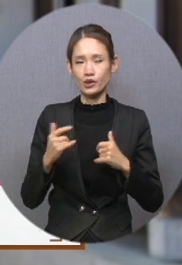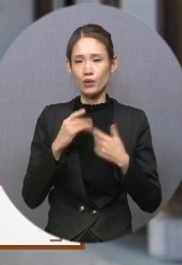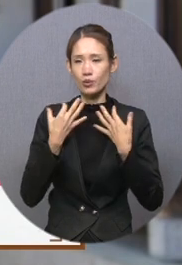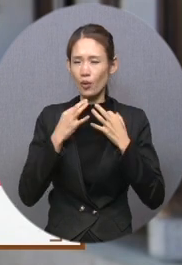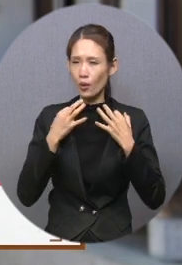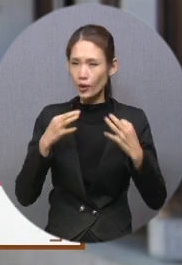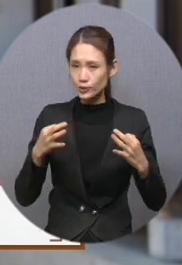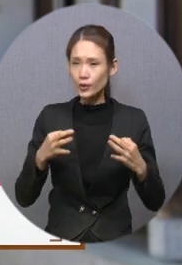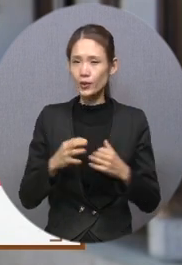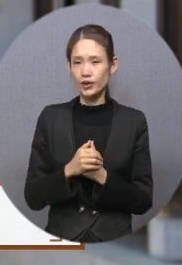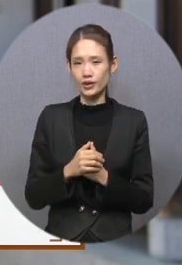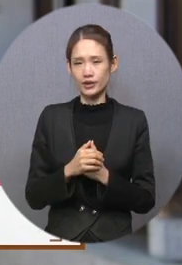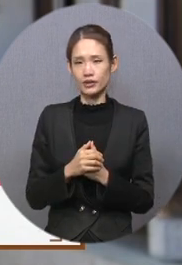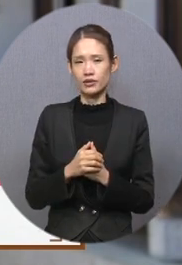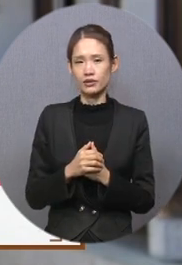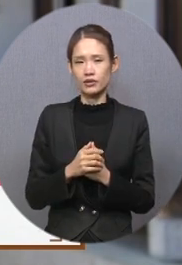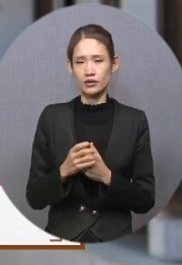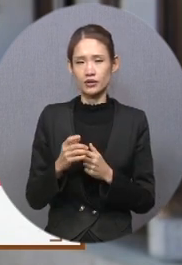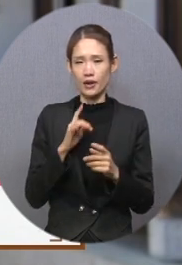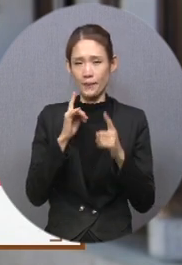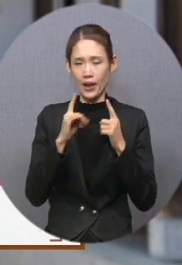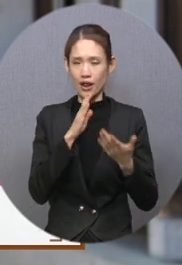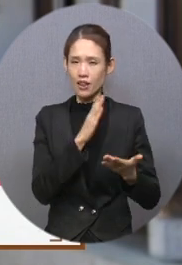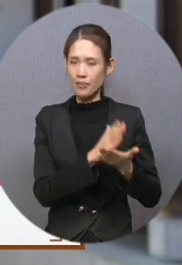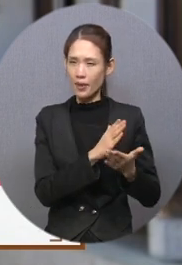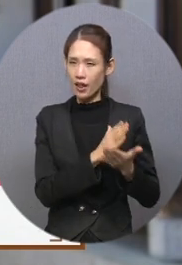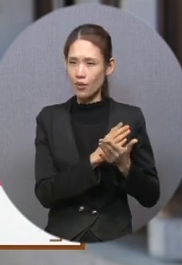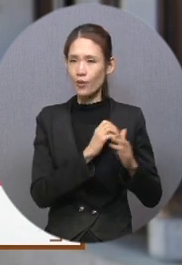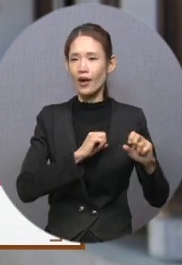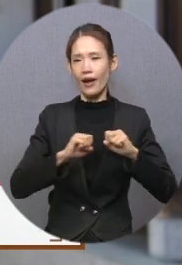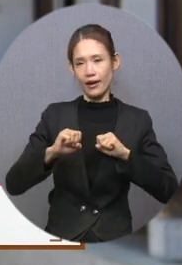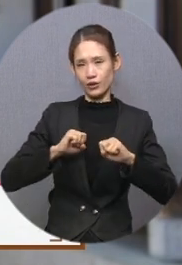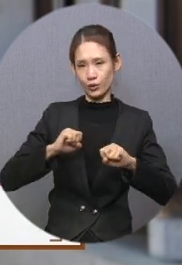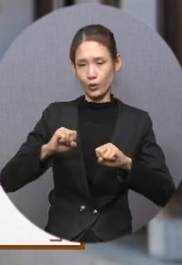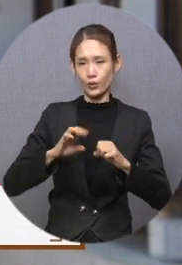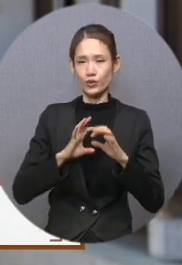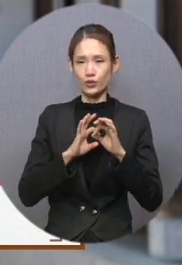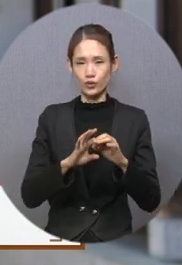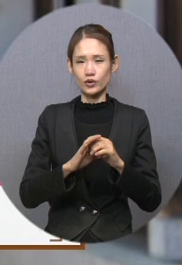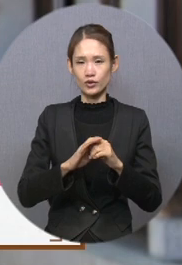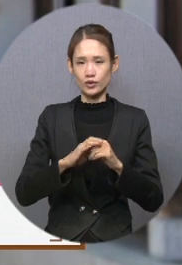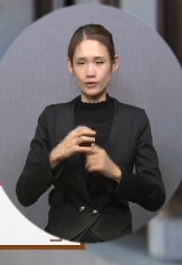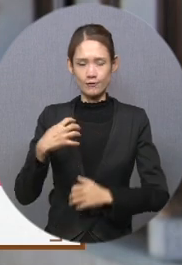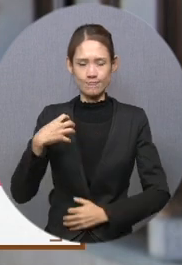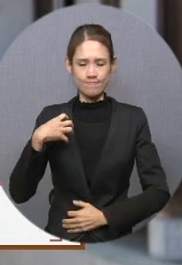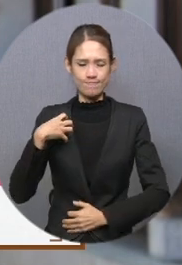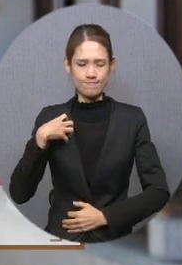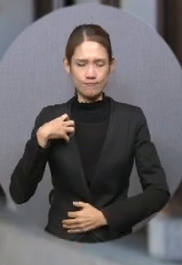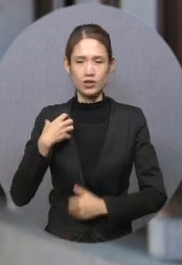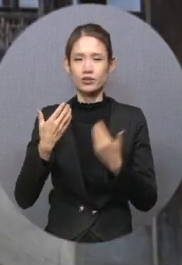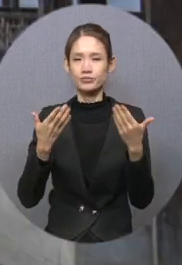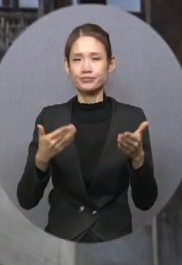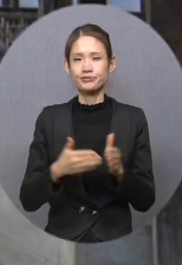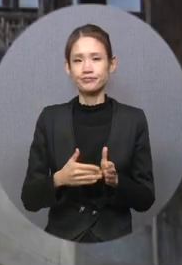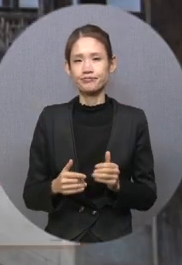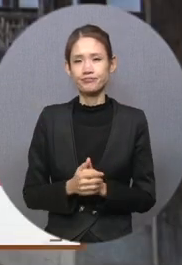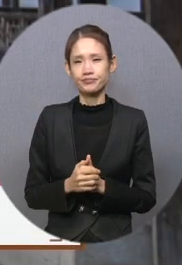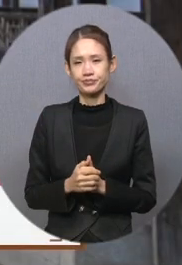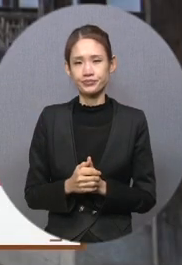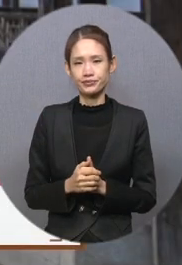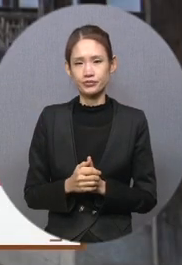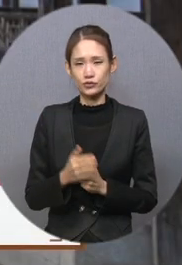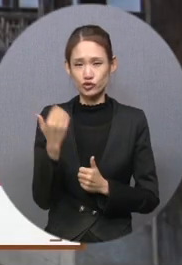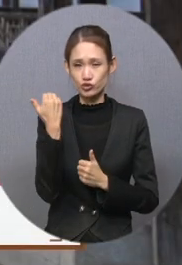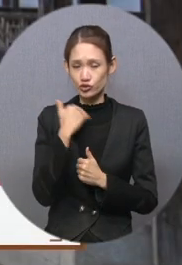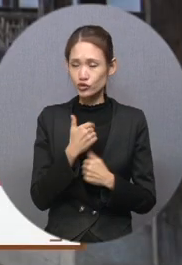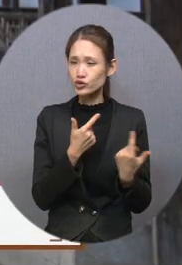국민의 목소리에 말이 아닌 행동으로 무한한 책임을 지겠습니다.